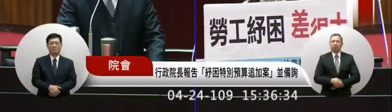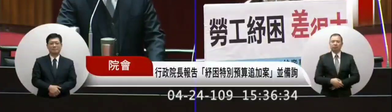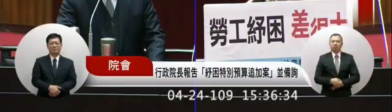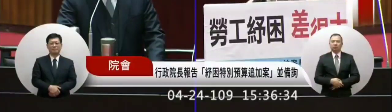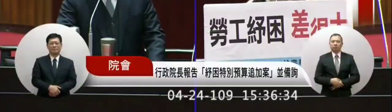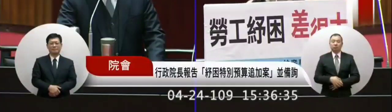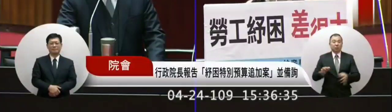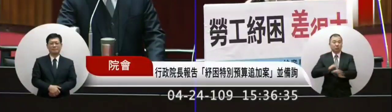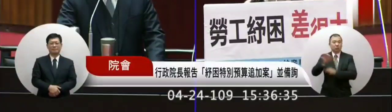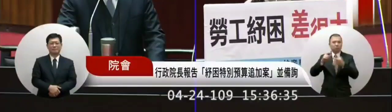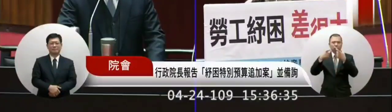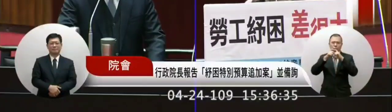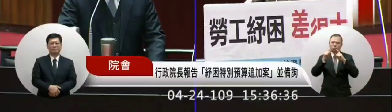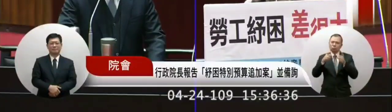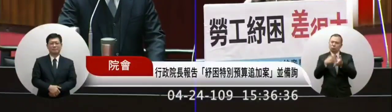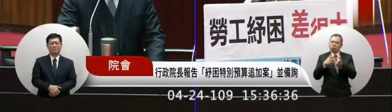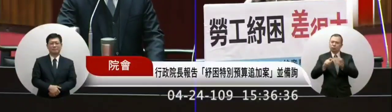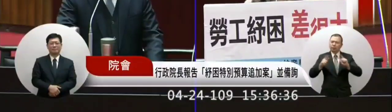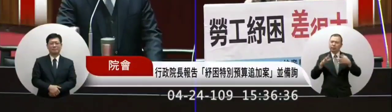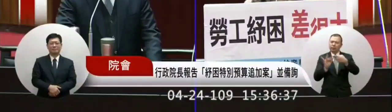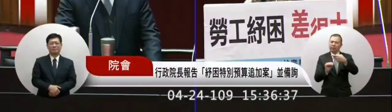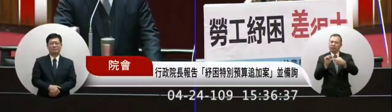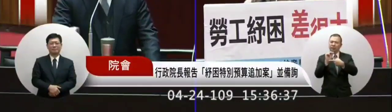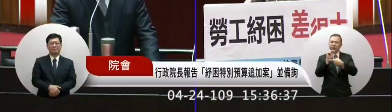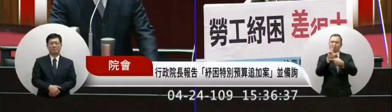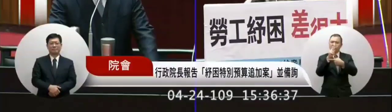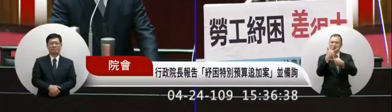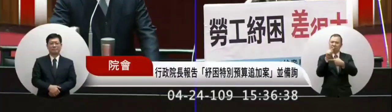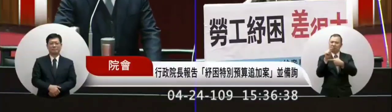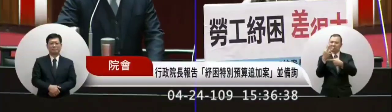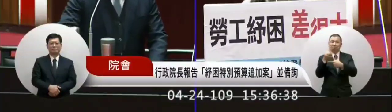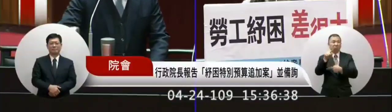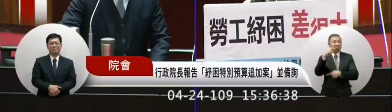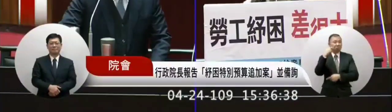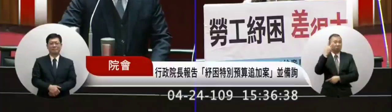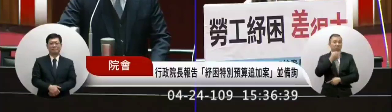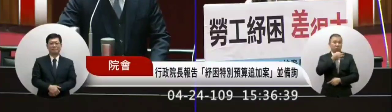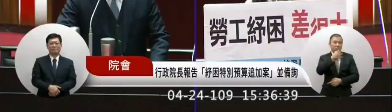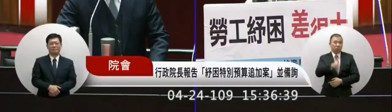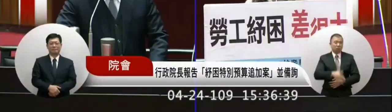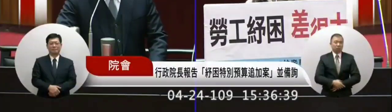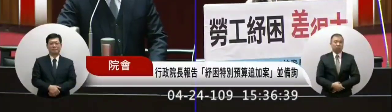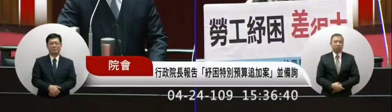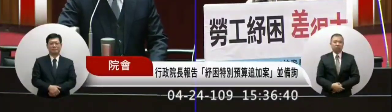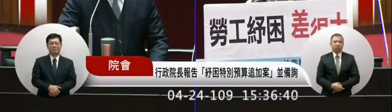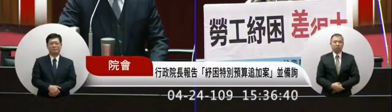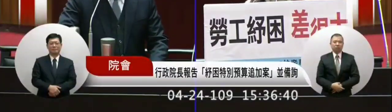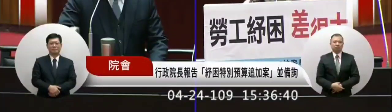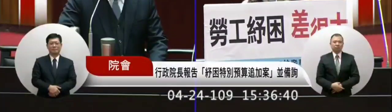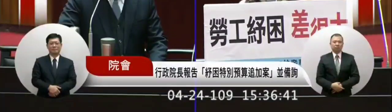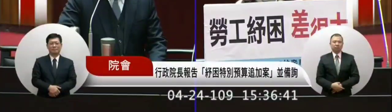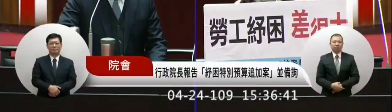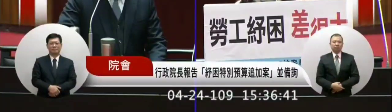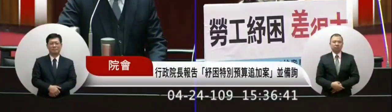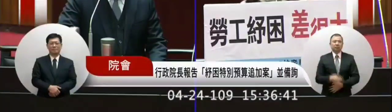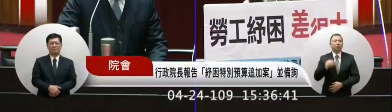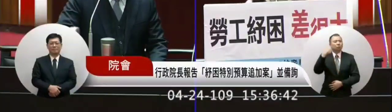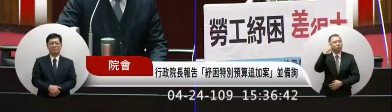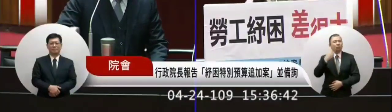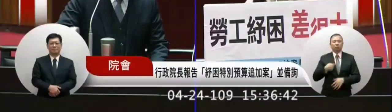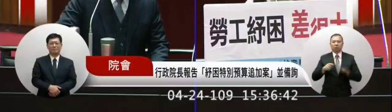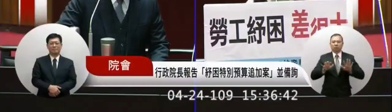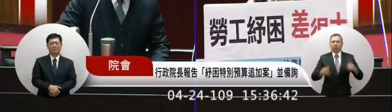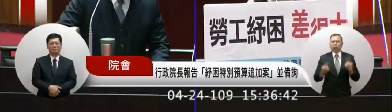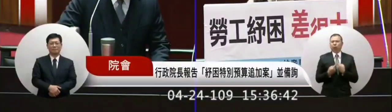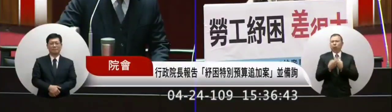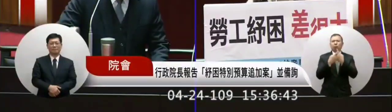兴大概是只占7.4%，您认为这样够吗？够不够？就因为 我想说我也很理性讨论了，